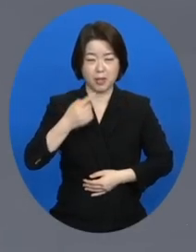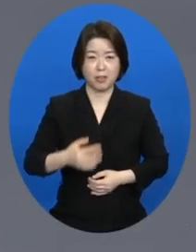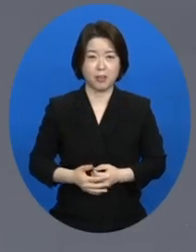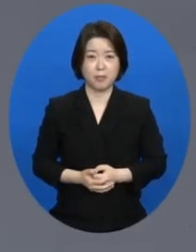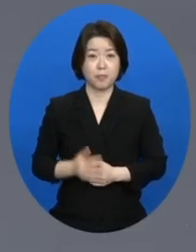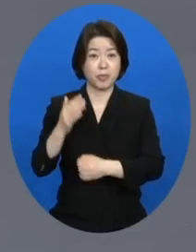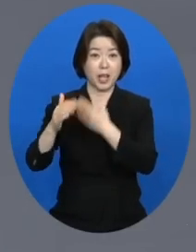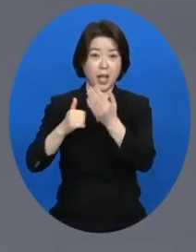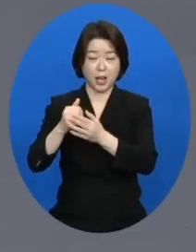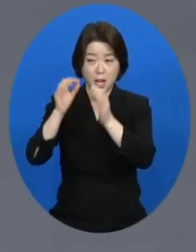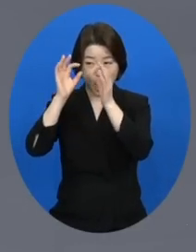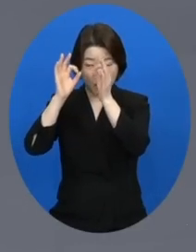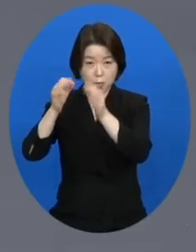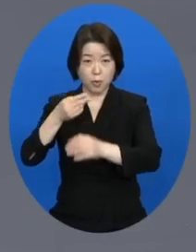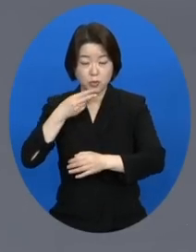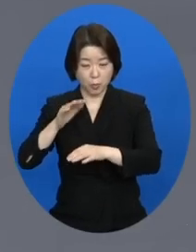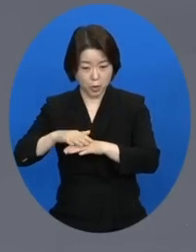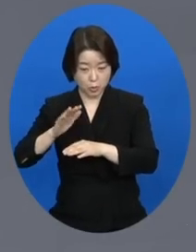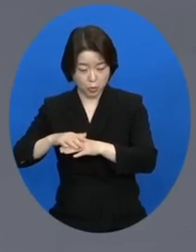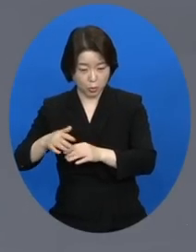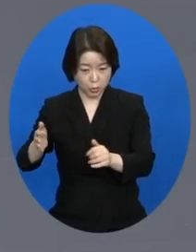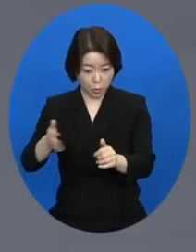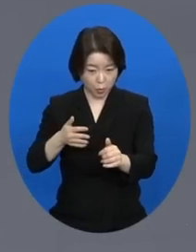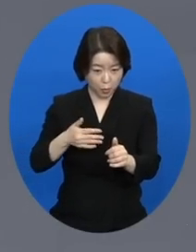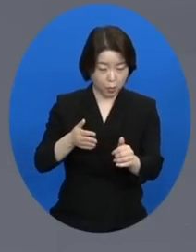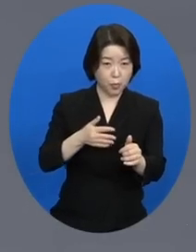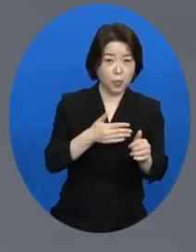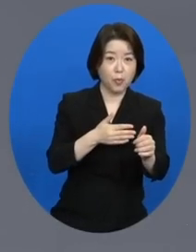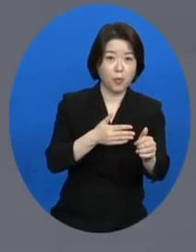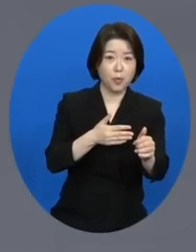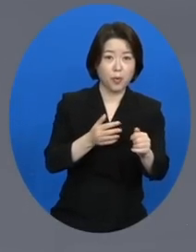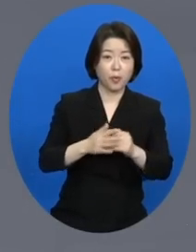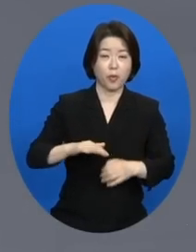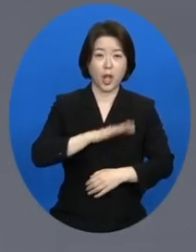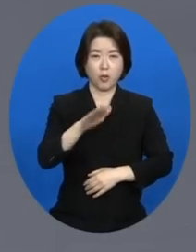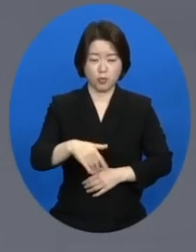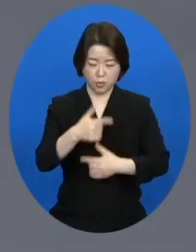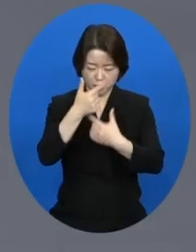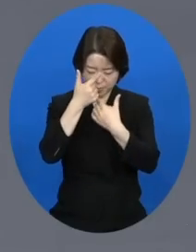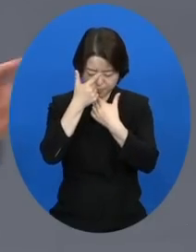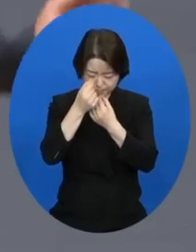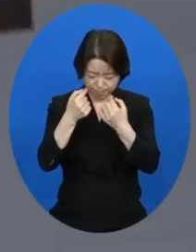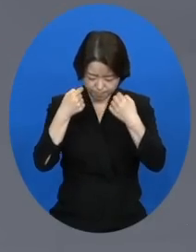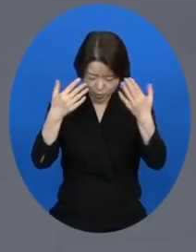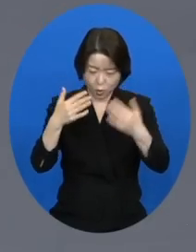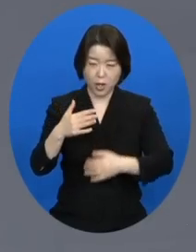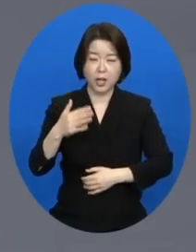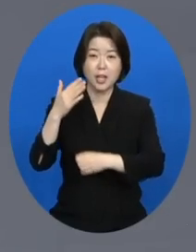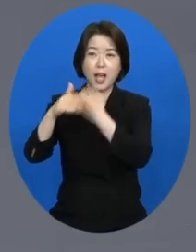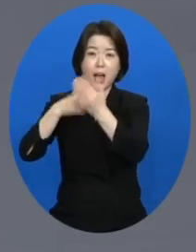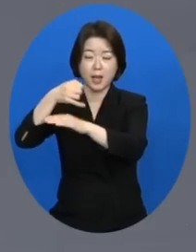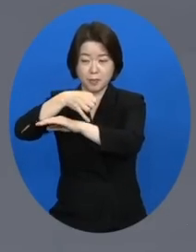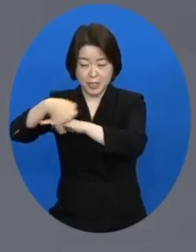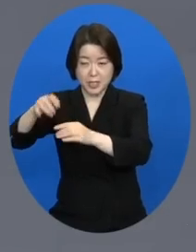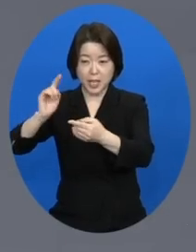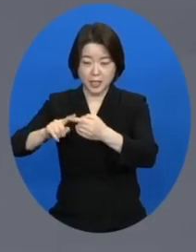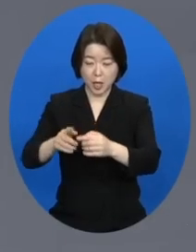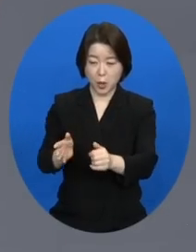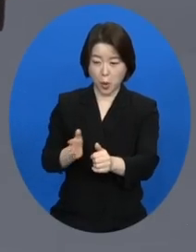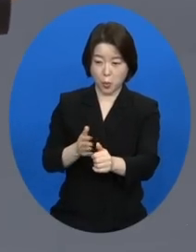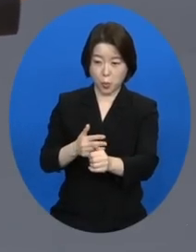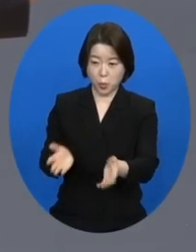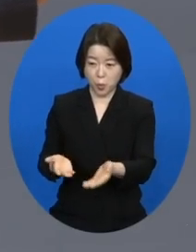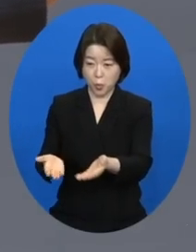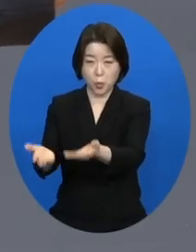하나님 보이지 않는 손길로 여러분들을, 저와 여러분들을 아주 정확하게 그분이 디자인하신 대로 이끌어가기